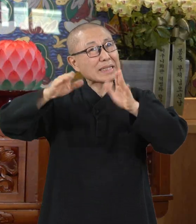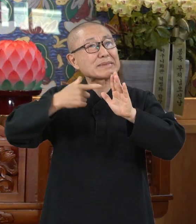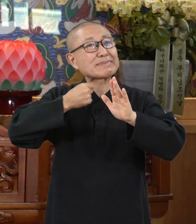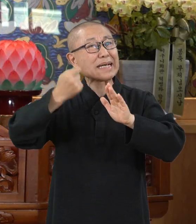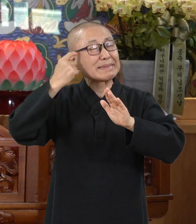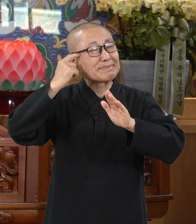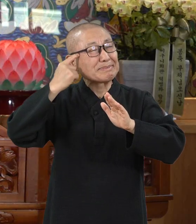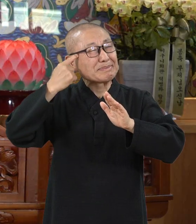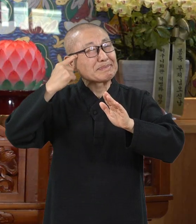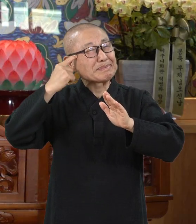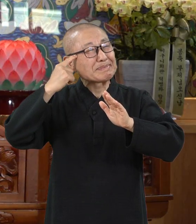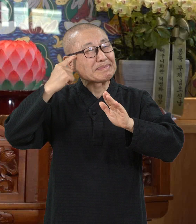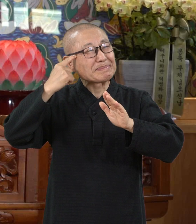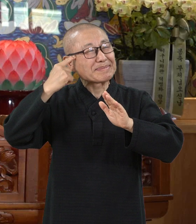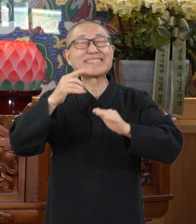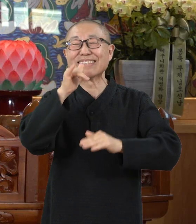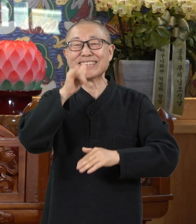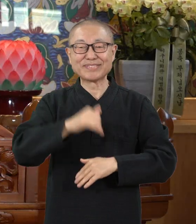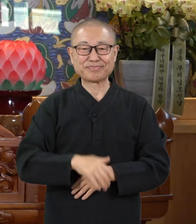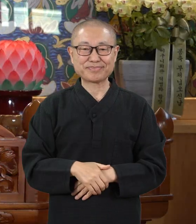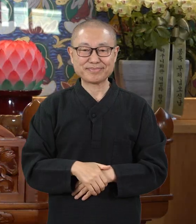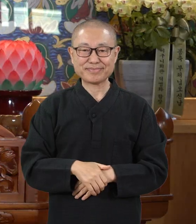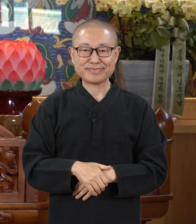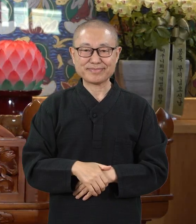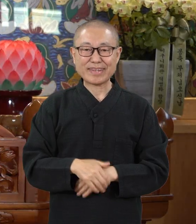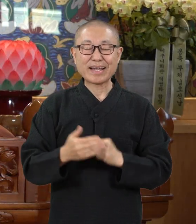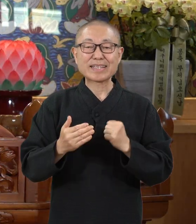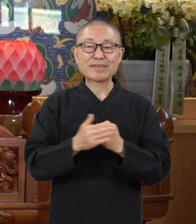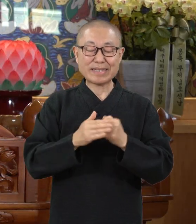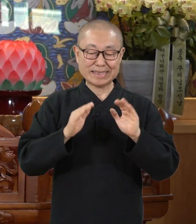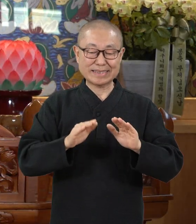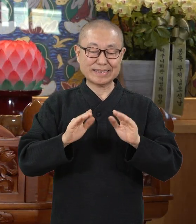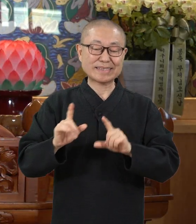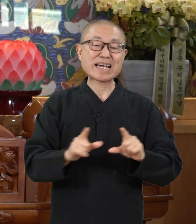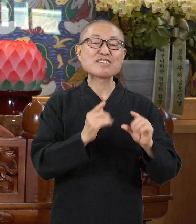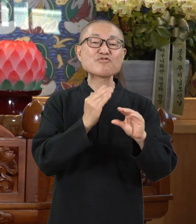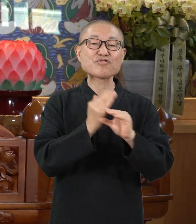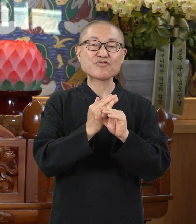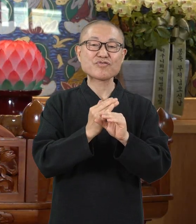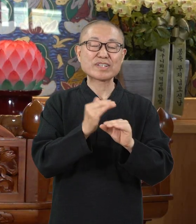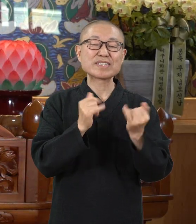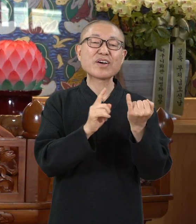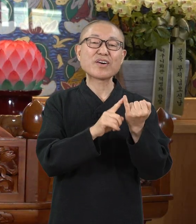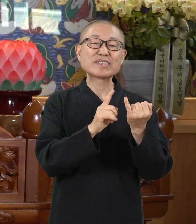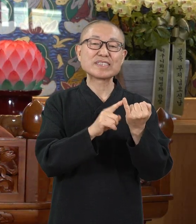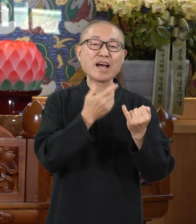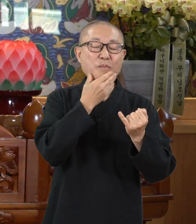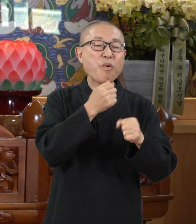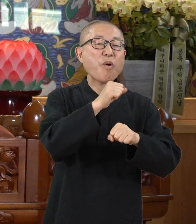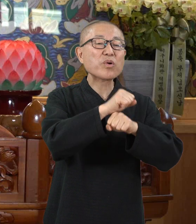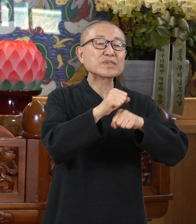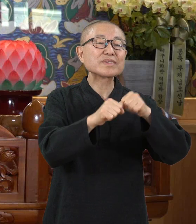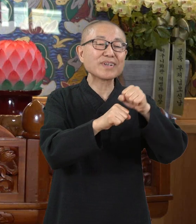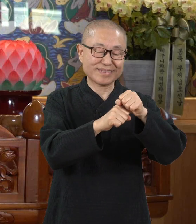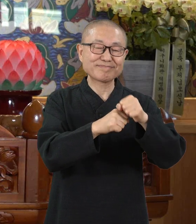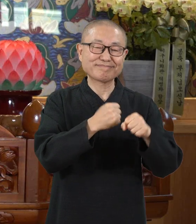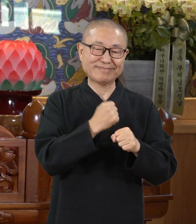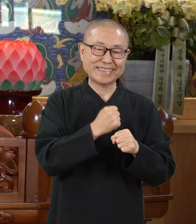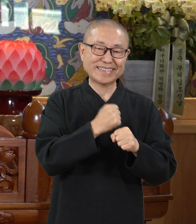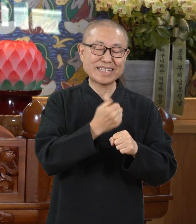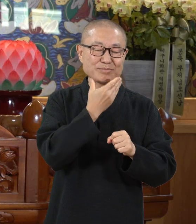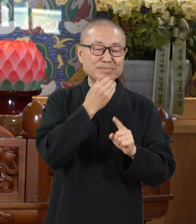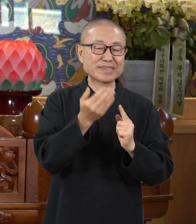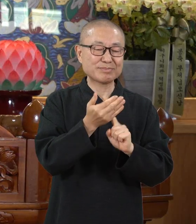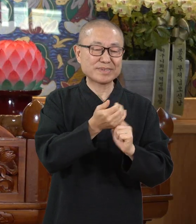계속 마음에 그렇게 했겠죠. 그래서 금생에 이 여인이 공덕을 지은 것이죠.